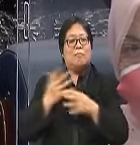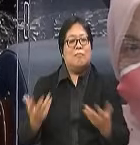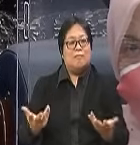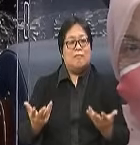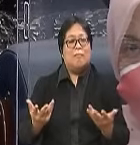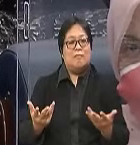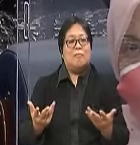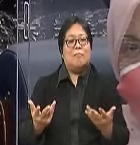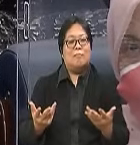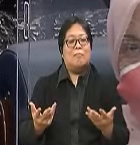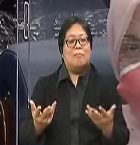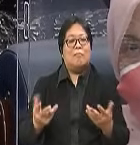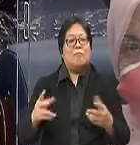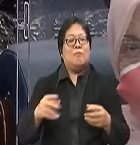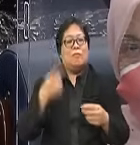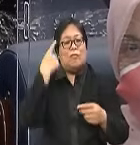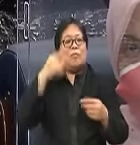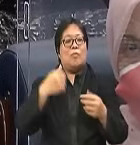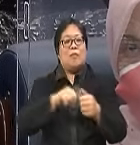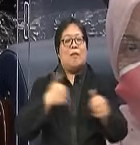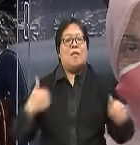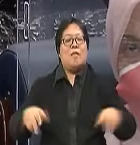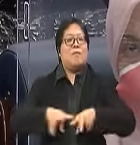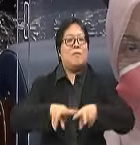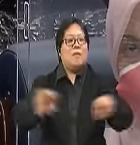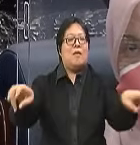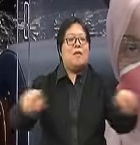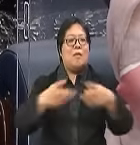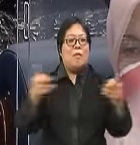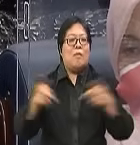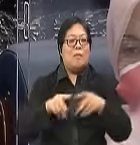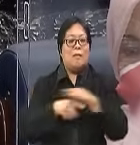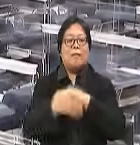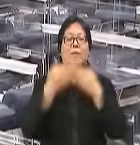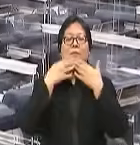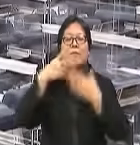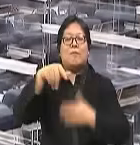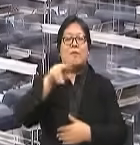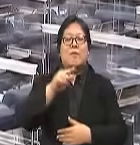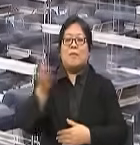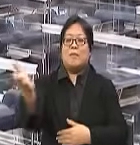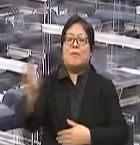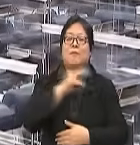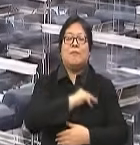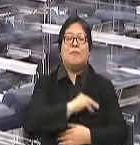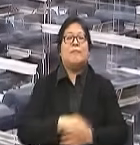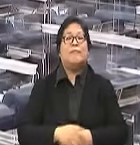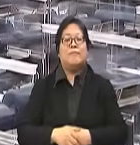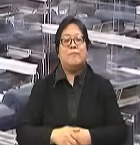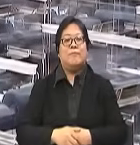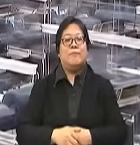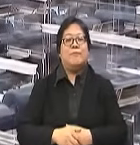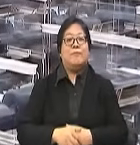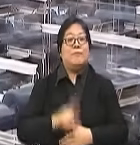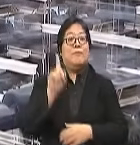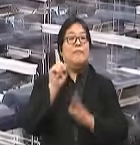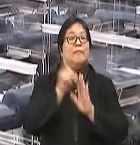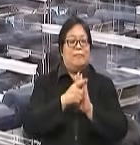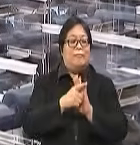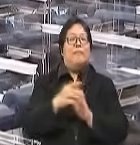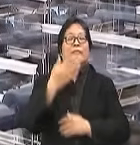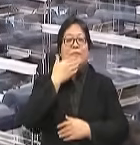dalam penuh untuk mendapatkan menu penularan di pedalaman fokus depan dan hasilnya Muhammad mencuri satu